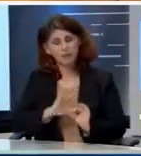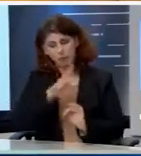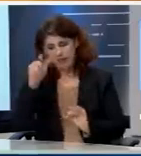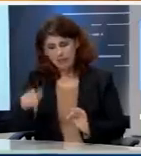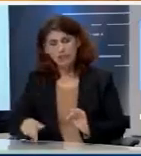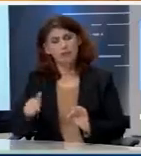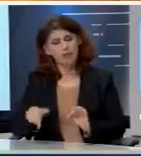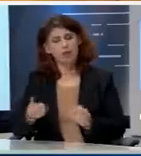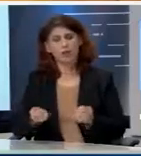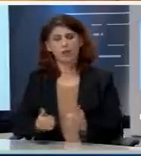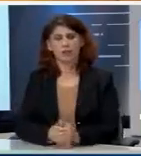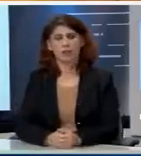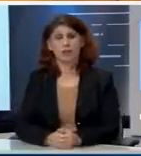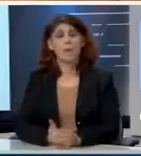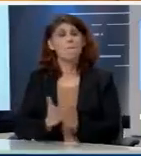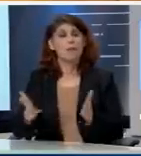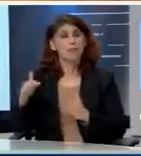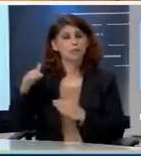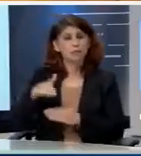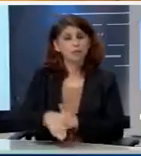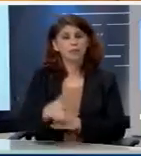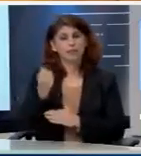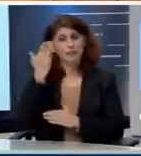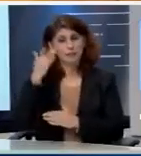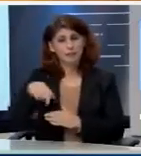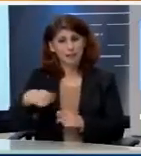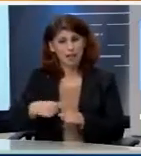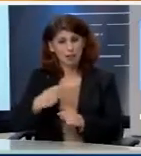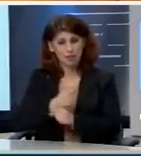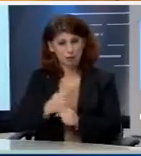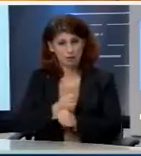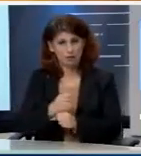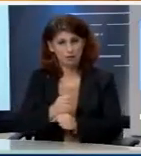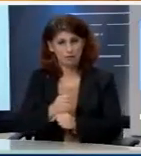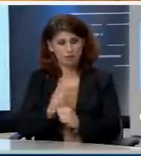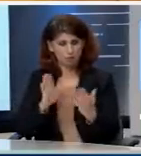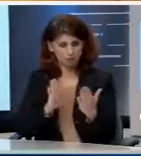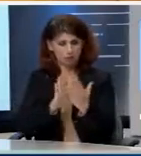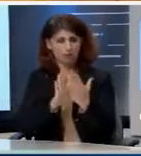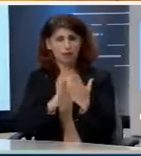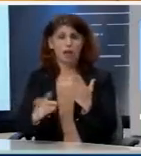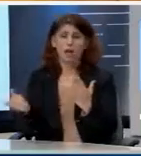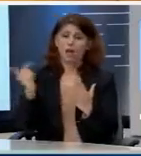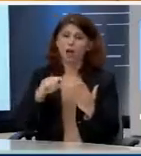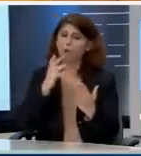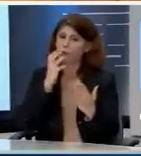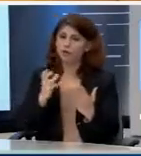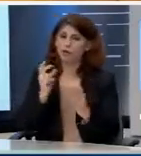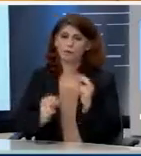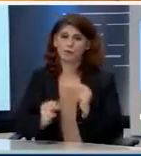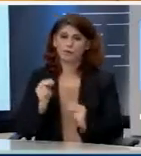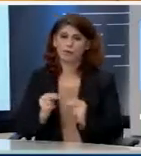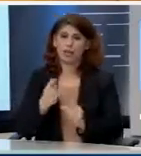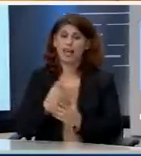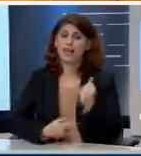σήμερα. Η μεγάλη πτώση των τιμών των φαρμάκων στην Ελλάδα με έφερε αντιμέτωπο με ένα άλλο πολύ σοβαρό πρόβλημα,